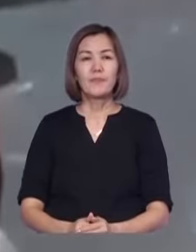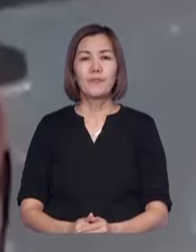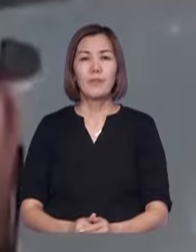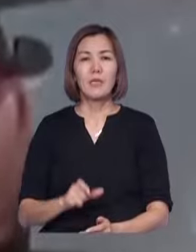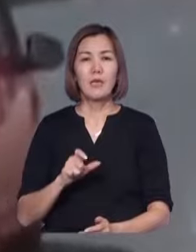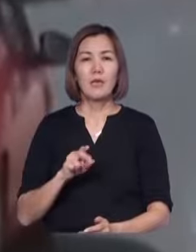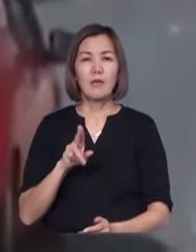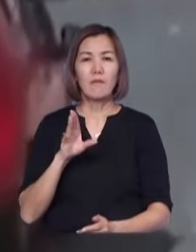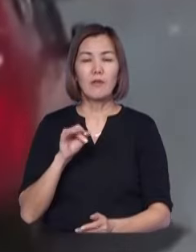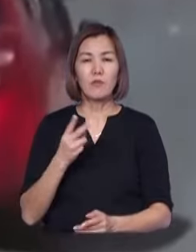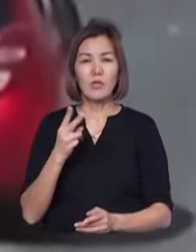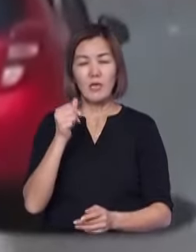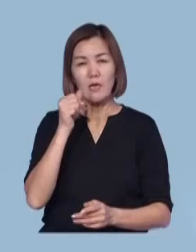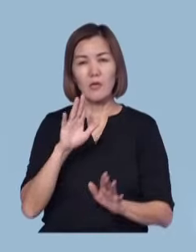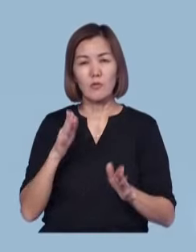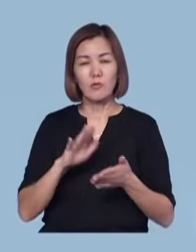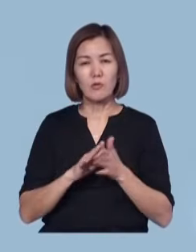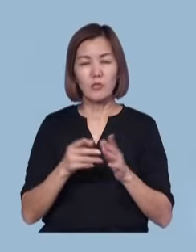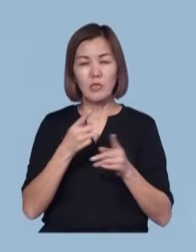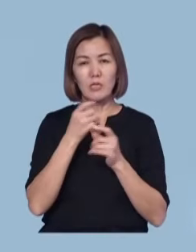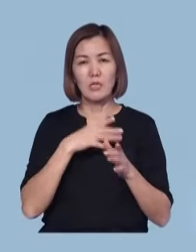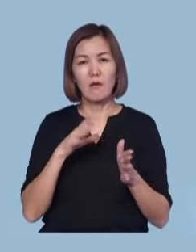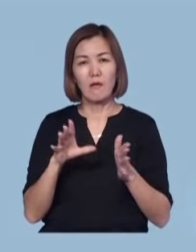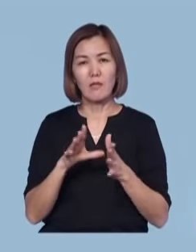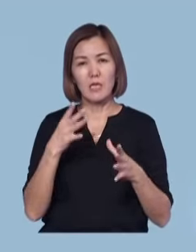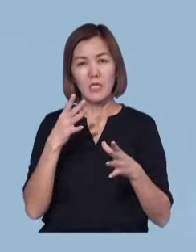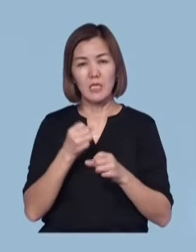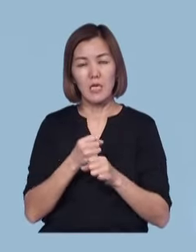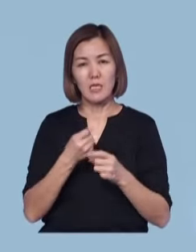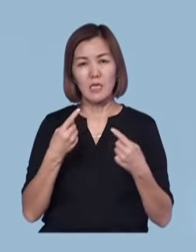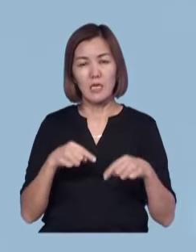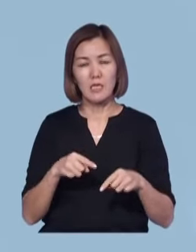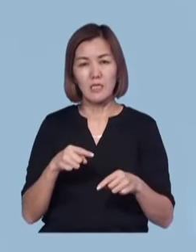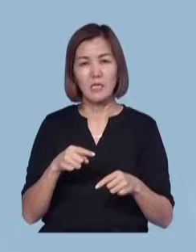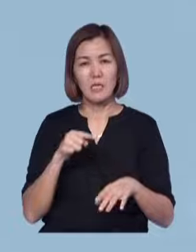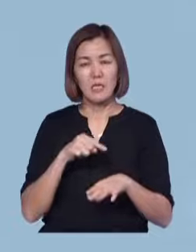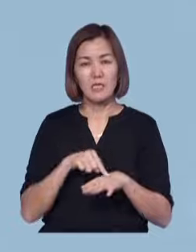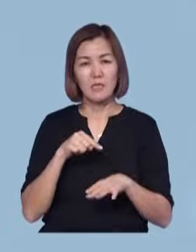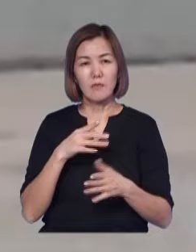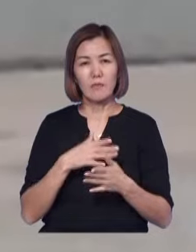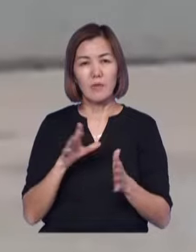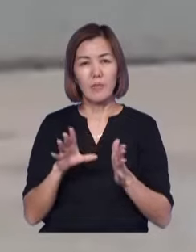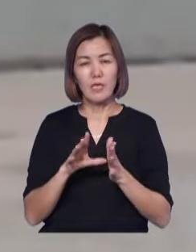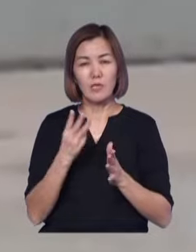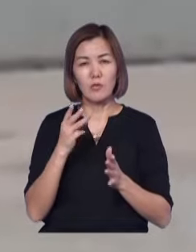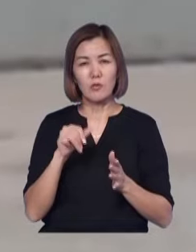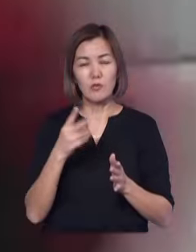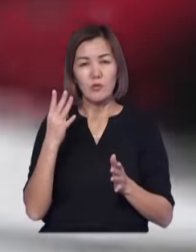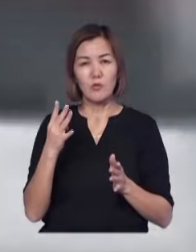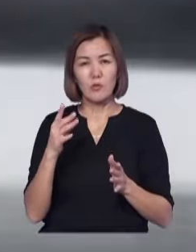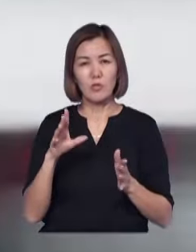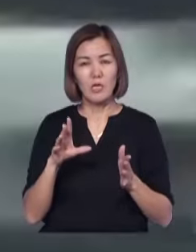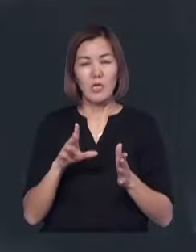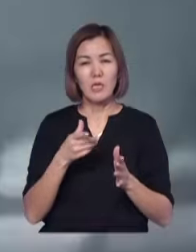Эквадорда 2 айға төтенше жағдай жарияланды. Оған энергетикалық дағдарыс себеп. Латын Америкасындағы елде электр қуатының 1/3 бөлігі